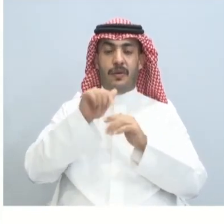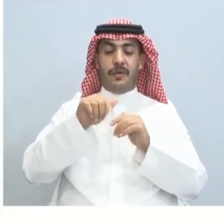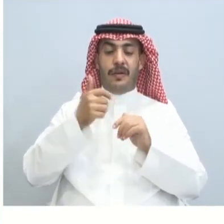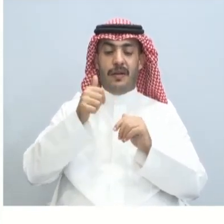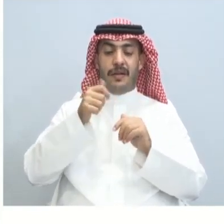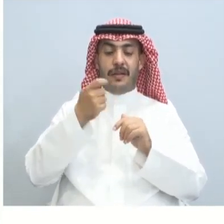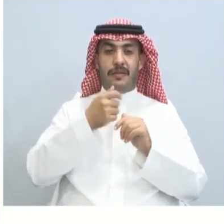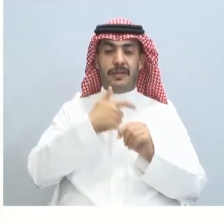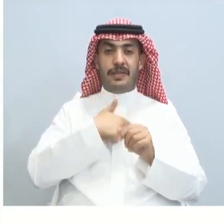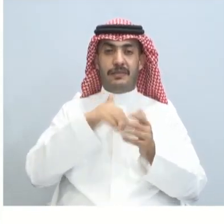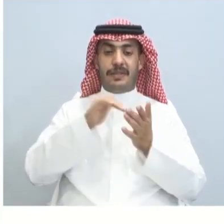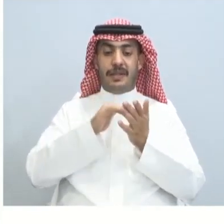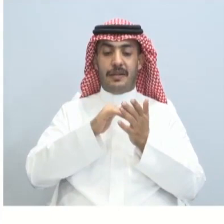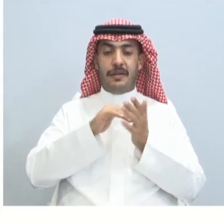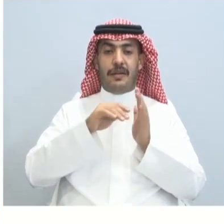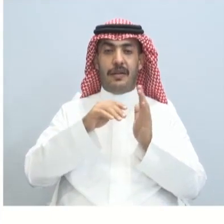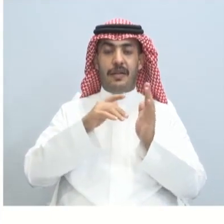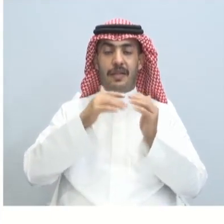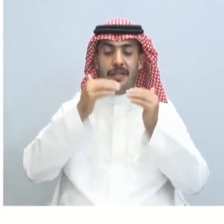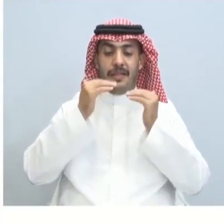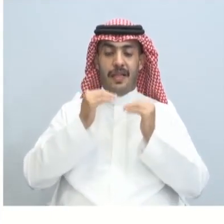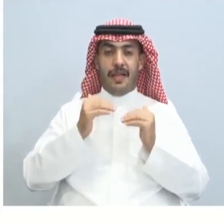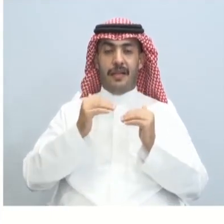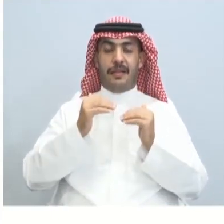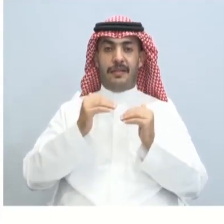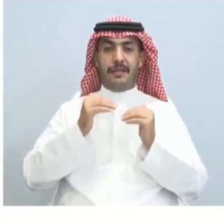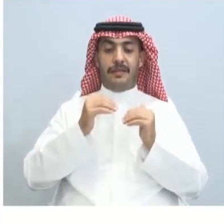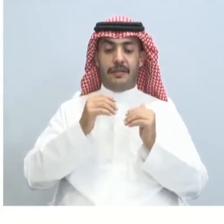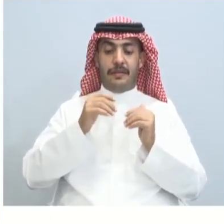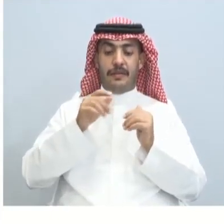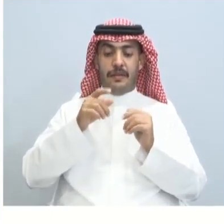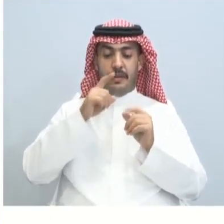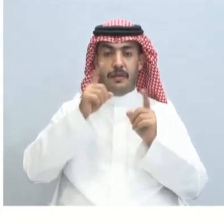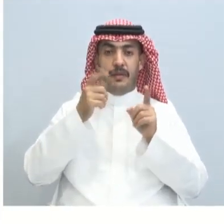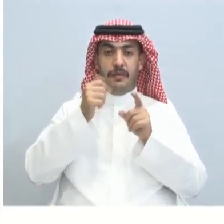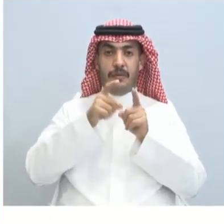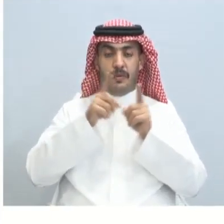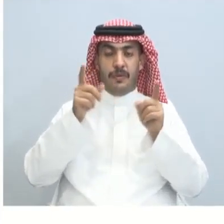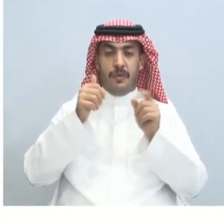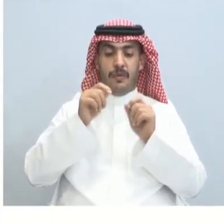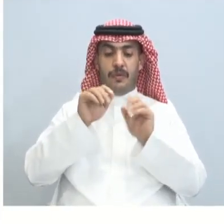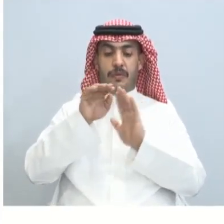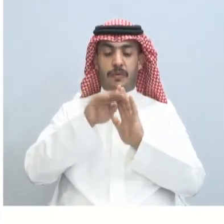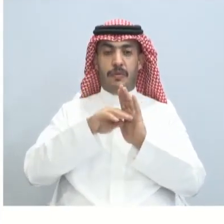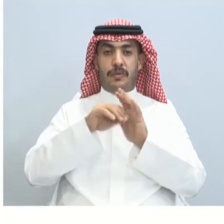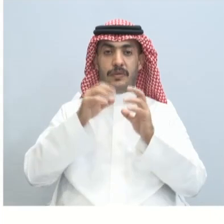الف كتابه اسم السكرتير اسفل الخطاب ب الاطاله والاسهاب في الشرح